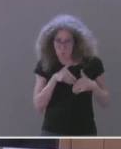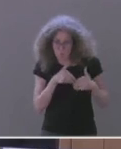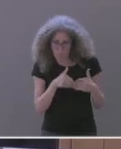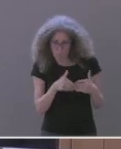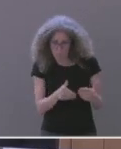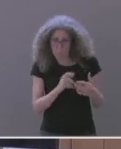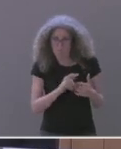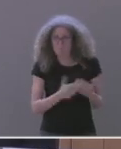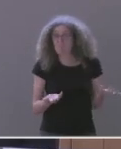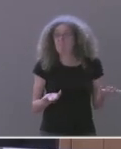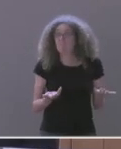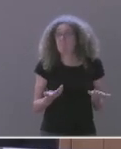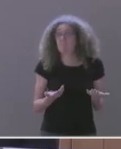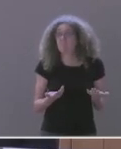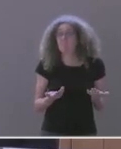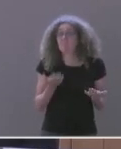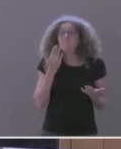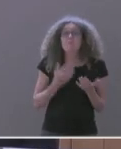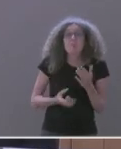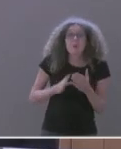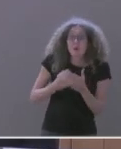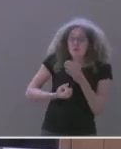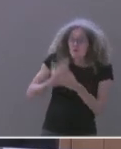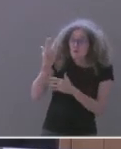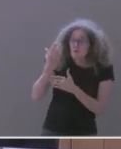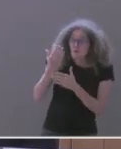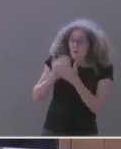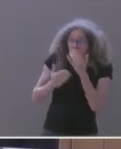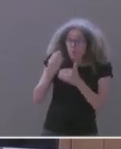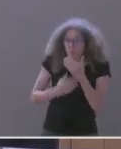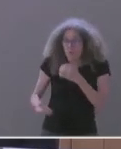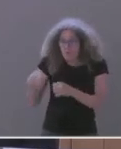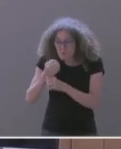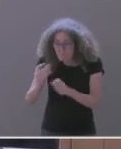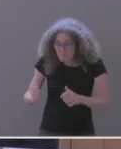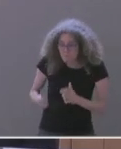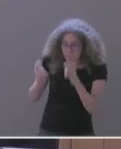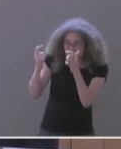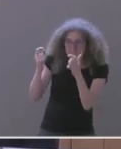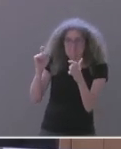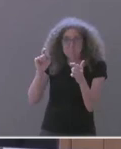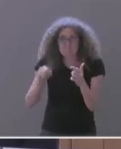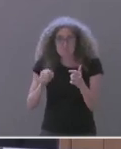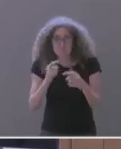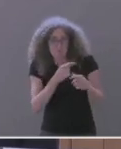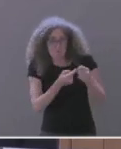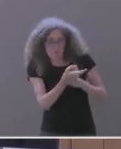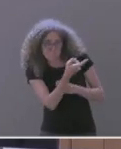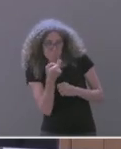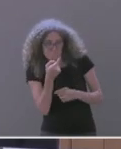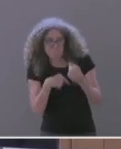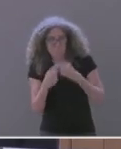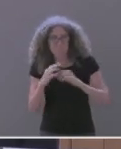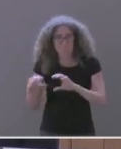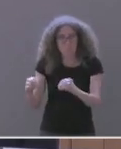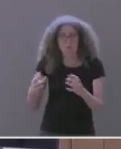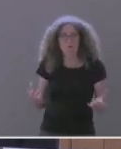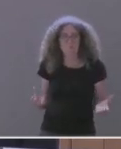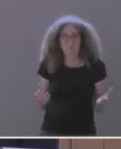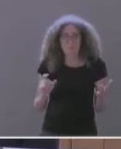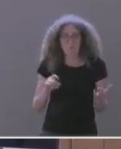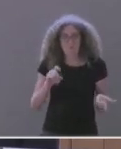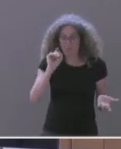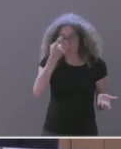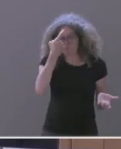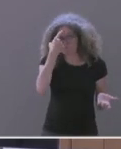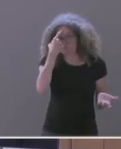nouveaux programmes, le mettre en place. Voilà, à partir de là, si vous voulez, il faut aussi qu'on ait conscience que ce